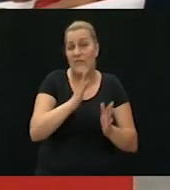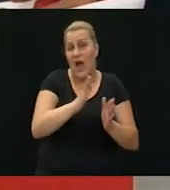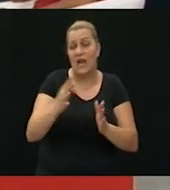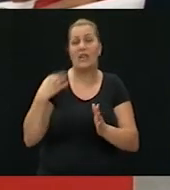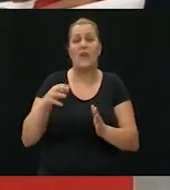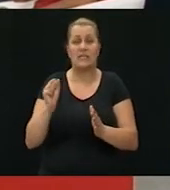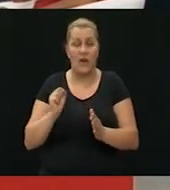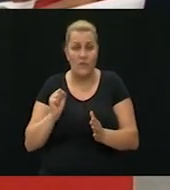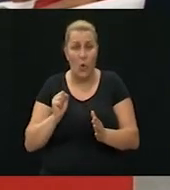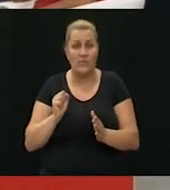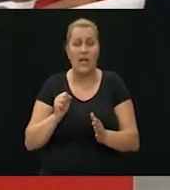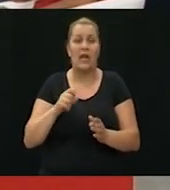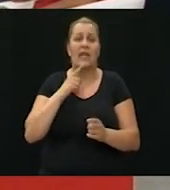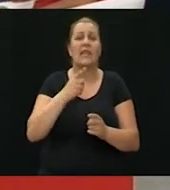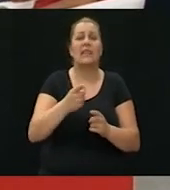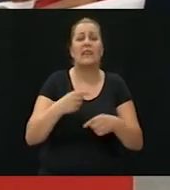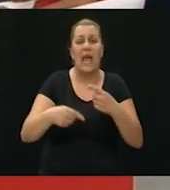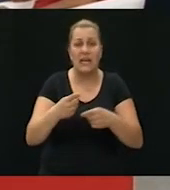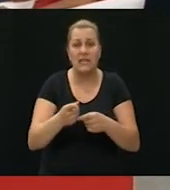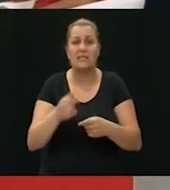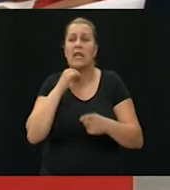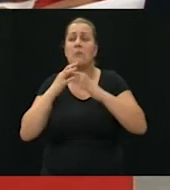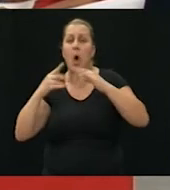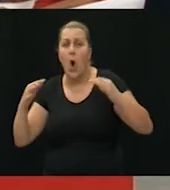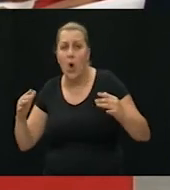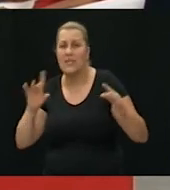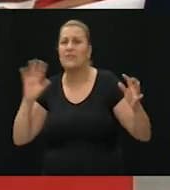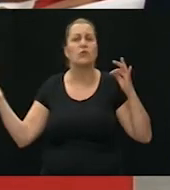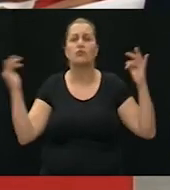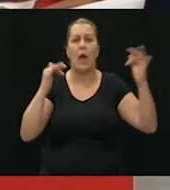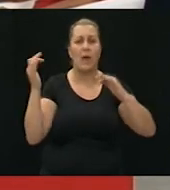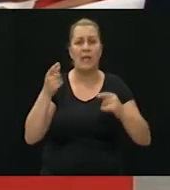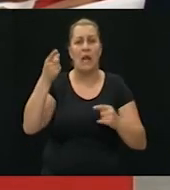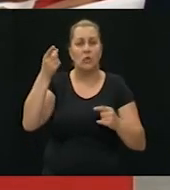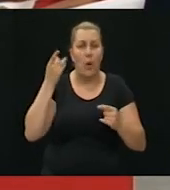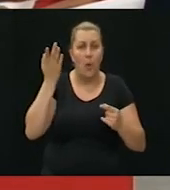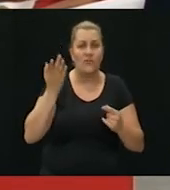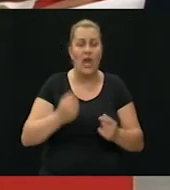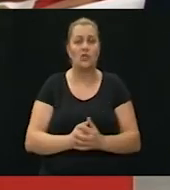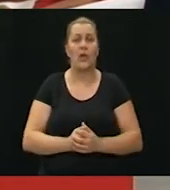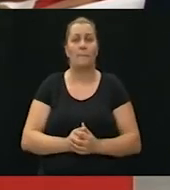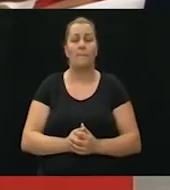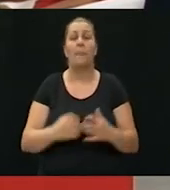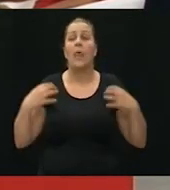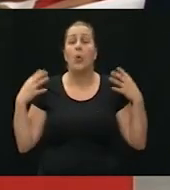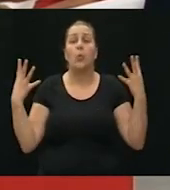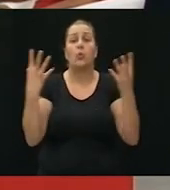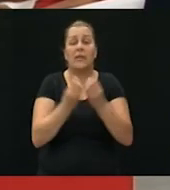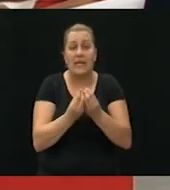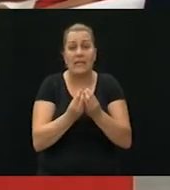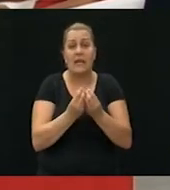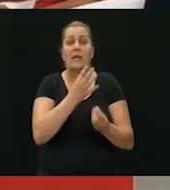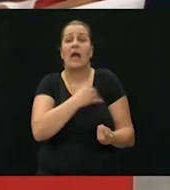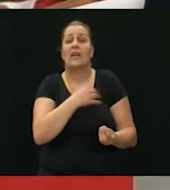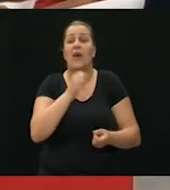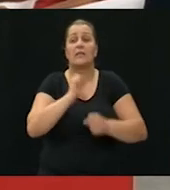i avijacija i topništvo. I tenkisti. I s mora se napadalo sa ovim topovnjačama. Znači, ujedinjena Hrvatska obrana protiv